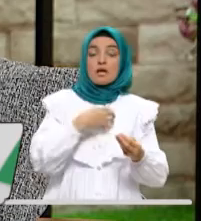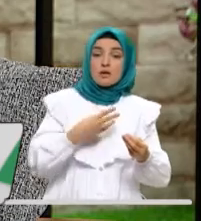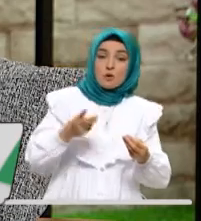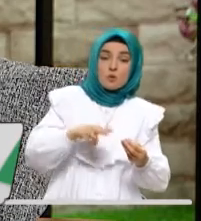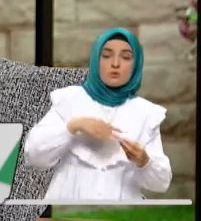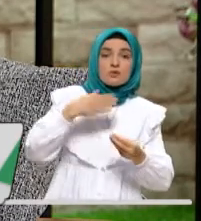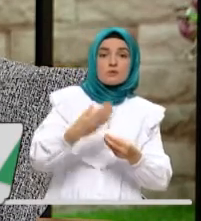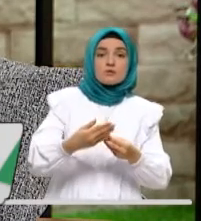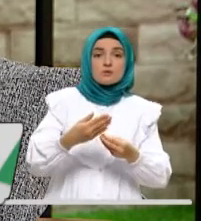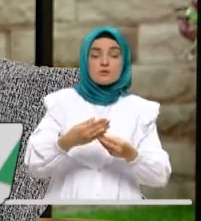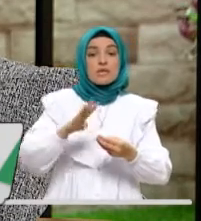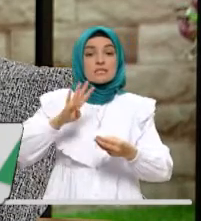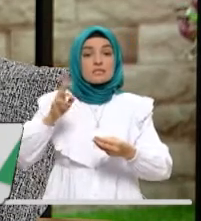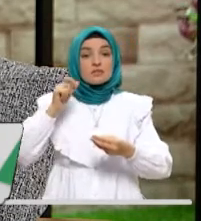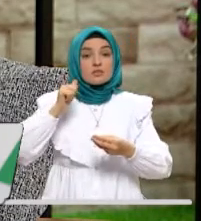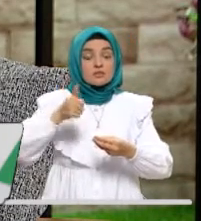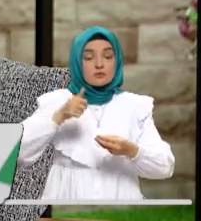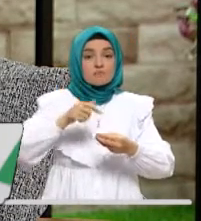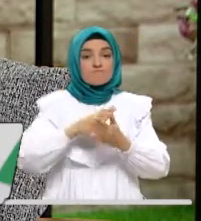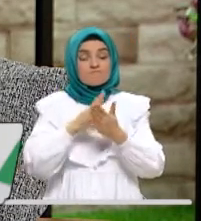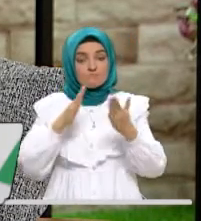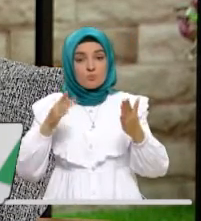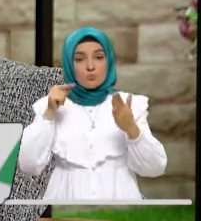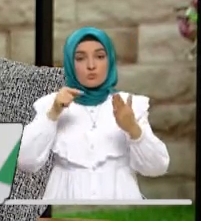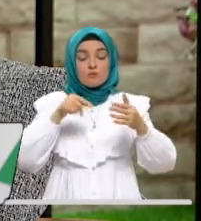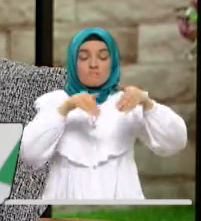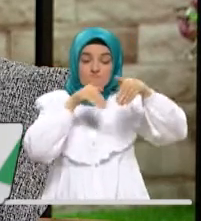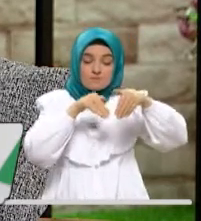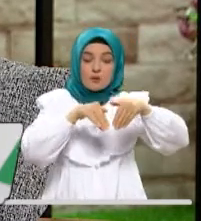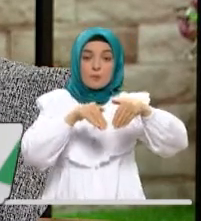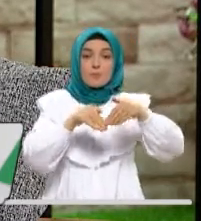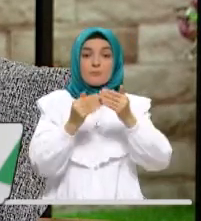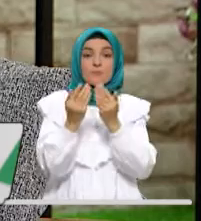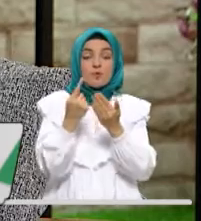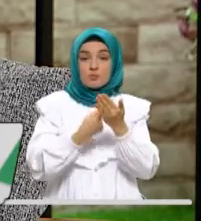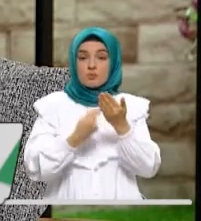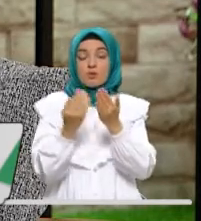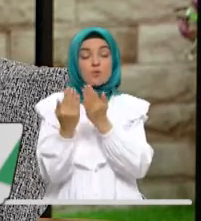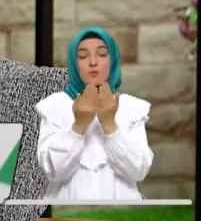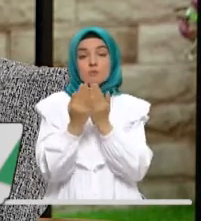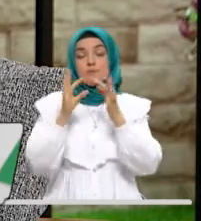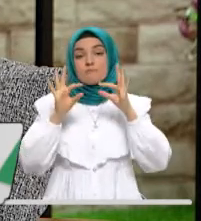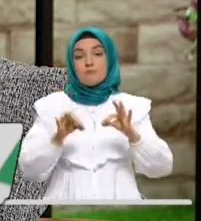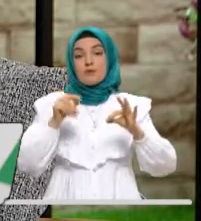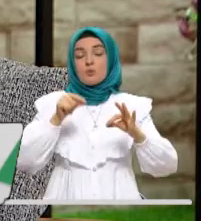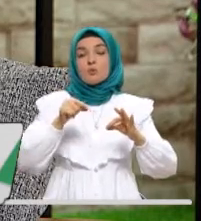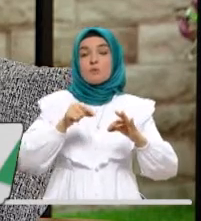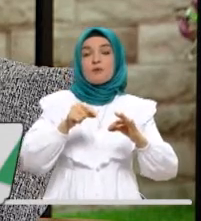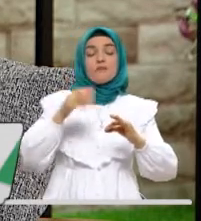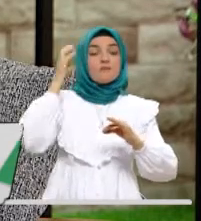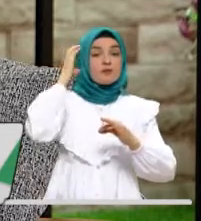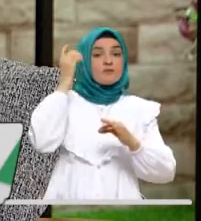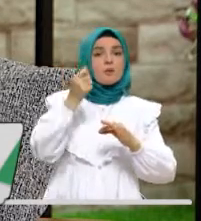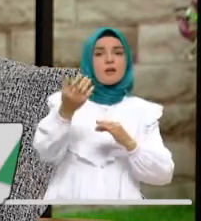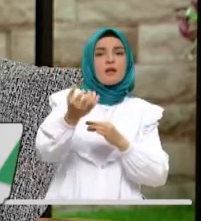kabri başında Kur'an okur ve duaguylar tutulur. Duaguylar işte o vakıflardan para alan kişilerdir, maaşlı